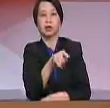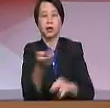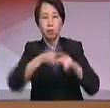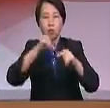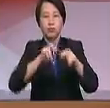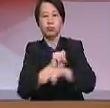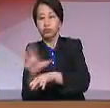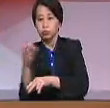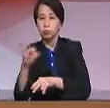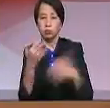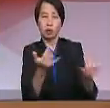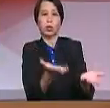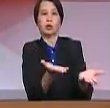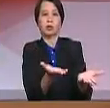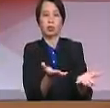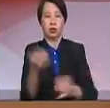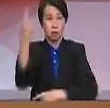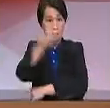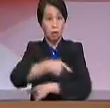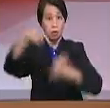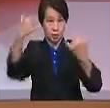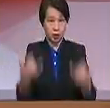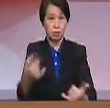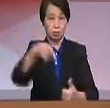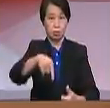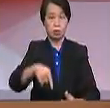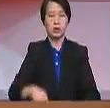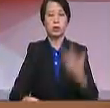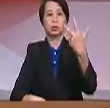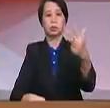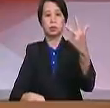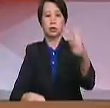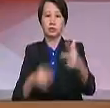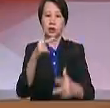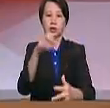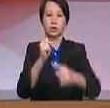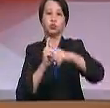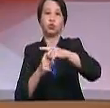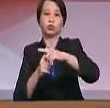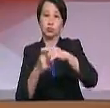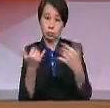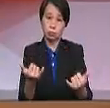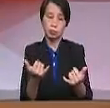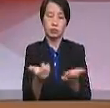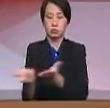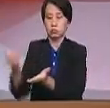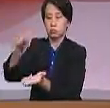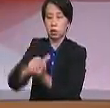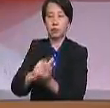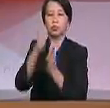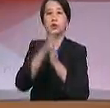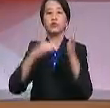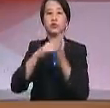COVID-19 ini. Hari ini saja, 13 kes positif telah dilaporkan di